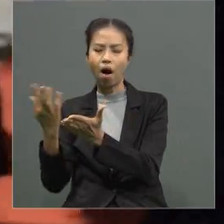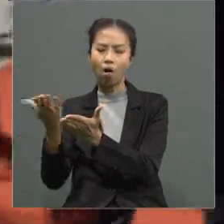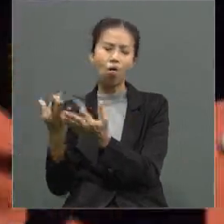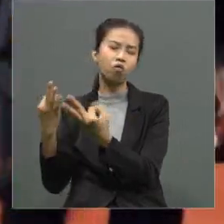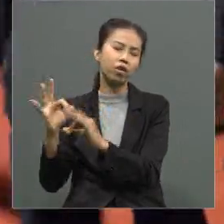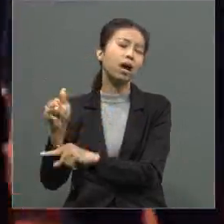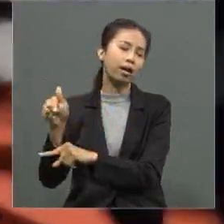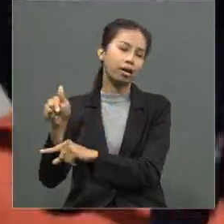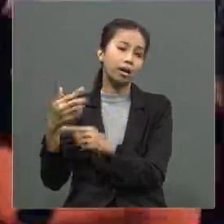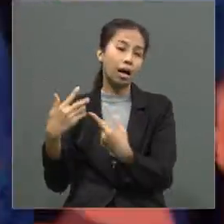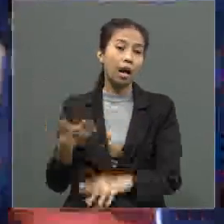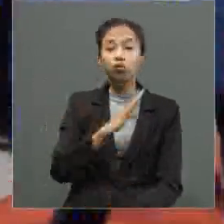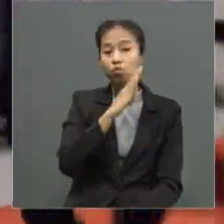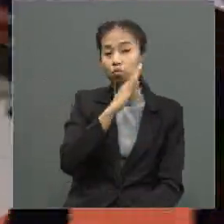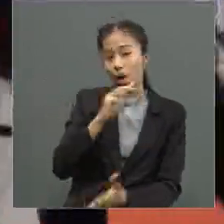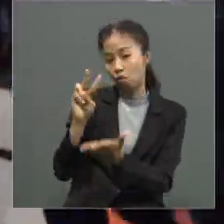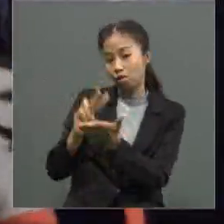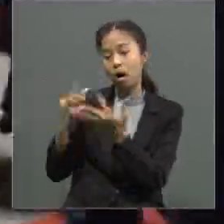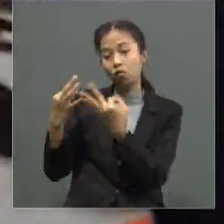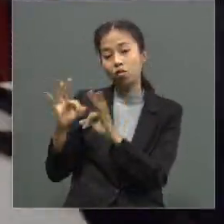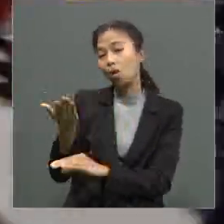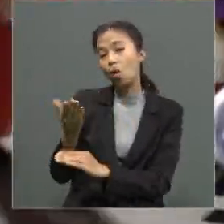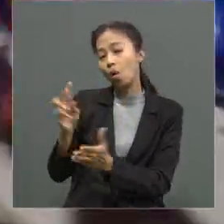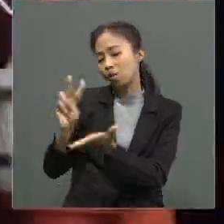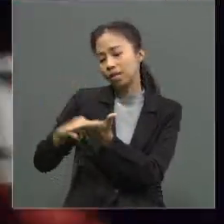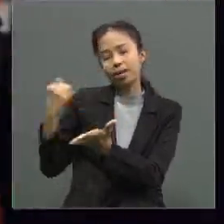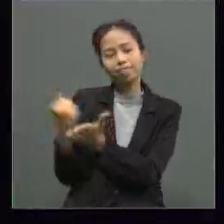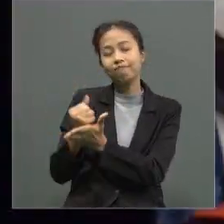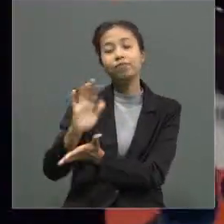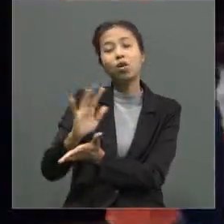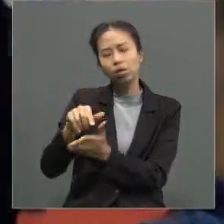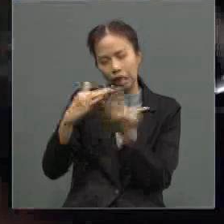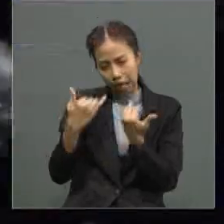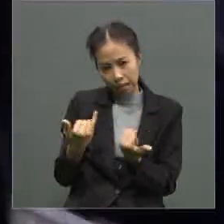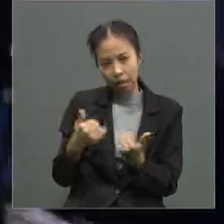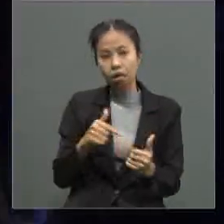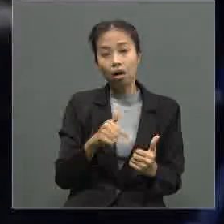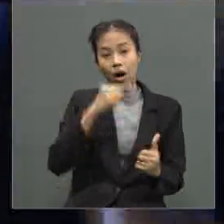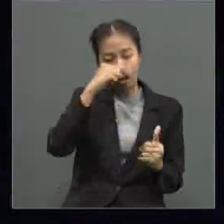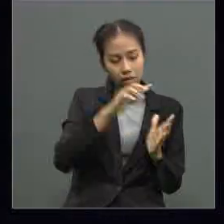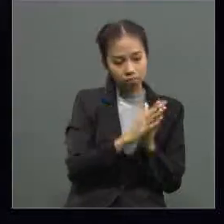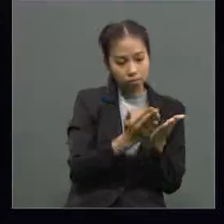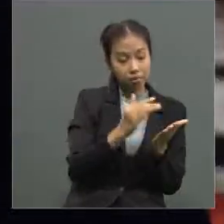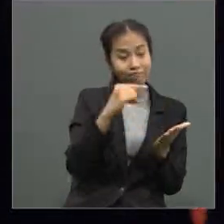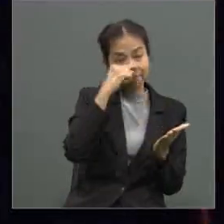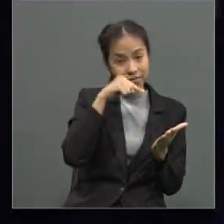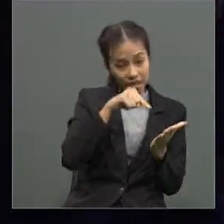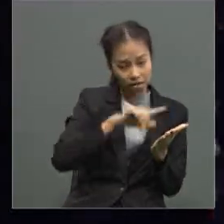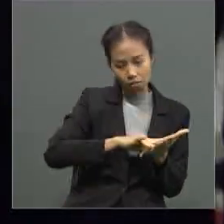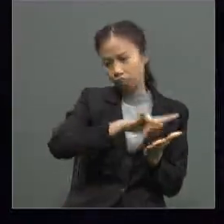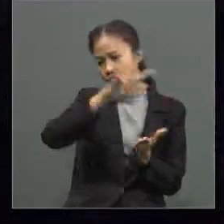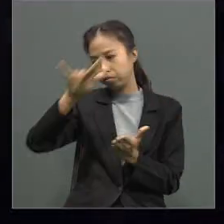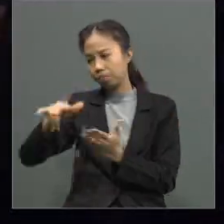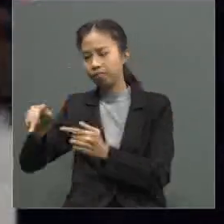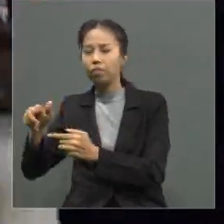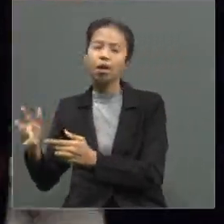เชงเกนโดยไม่ต้องขอวีซ่าเนี่ยพาสปอร์ตไทยธรรมดาๆสามารถเข้าเชงเก้นคือเข้าในสหภาพยุโรปได้ 10กว่าประเทศ